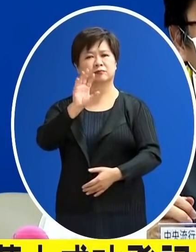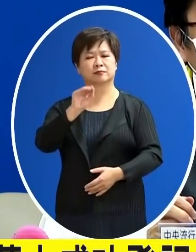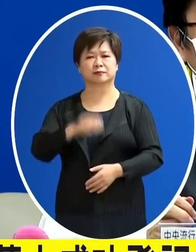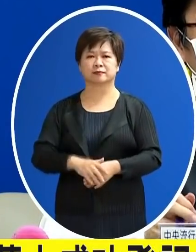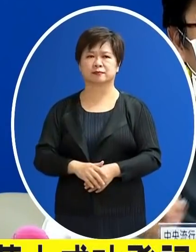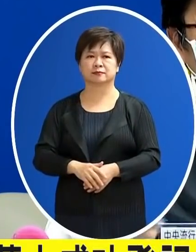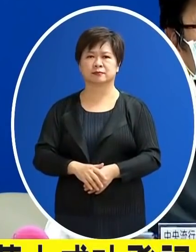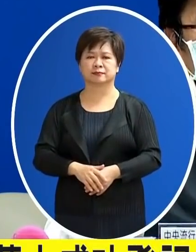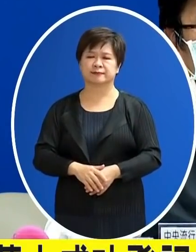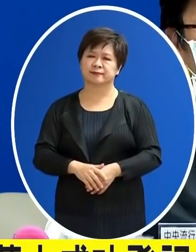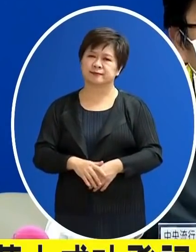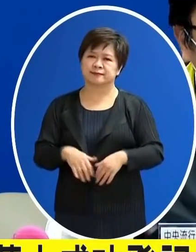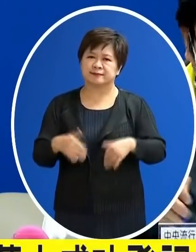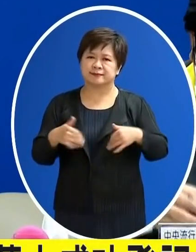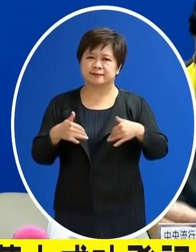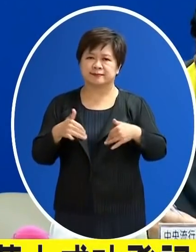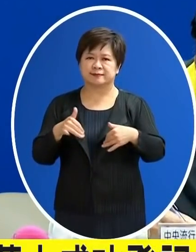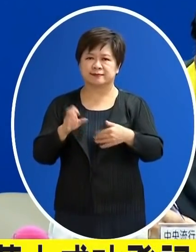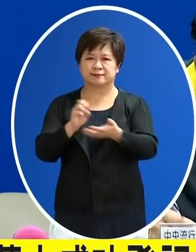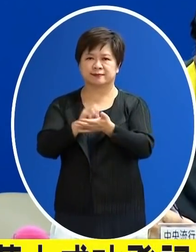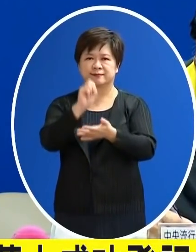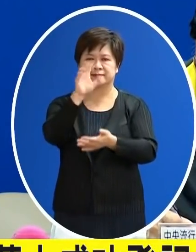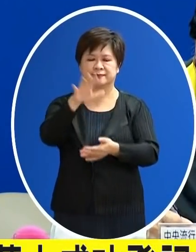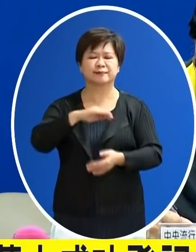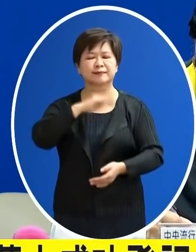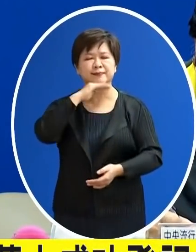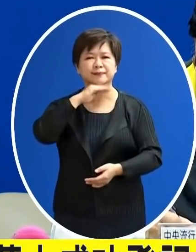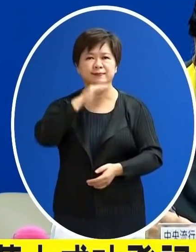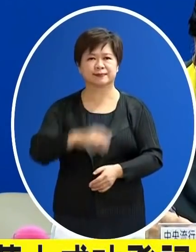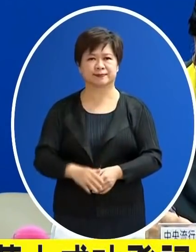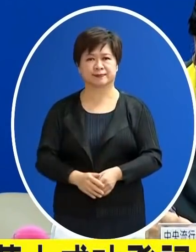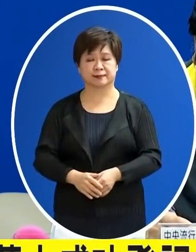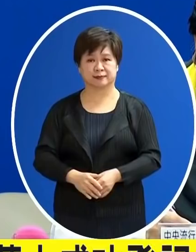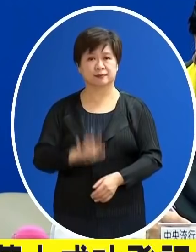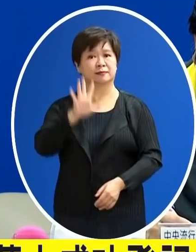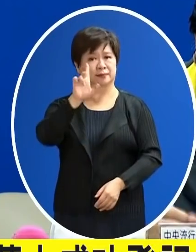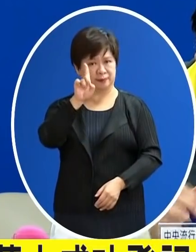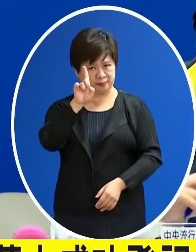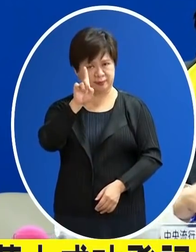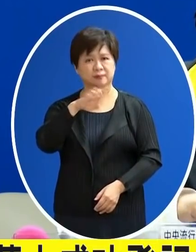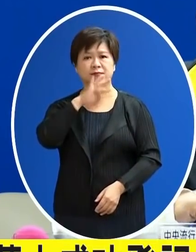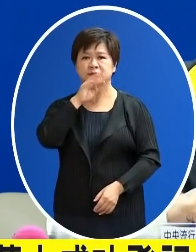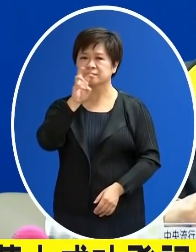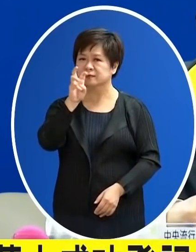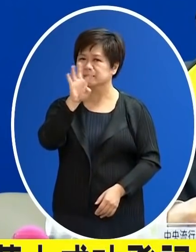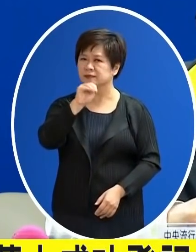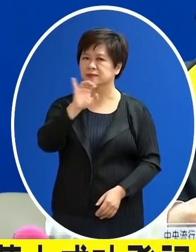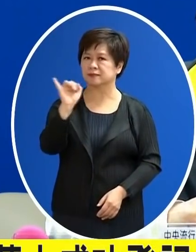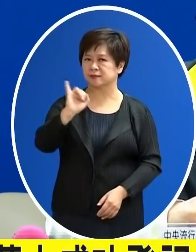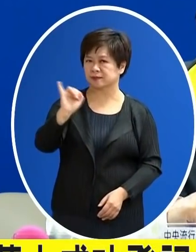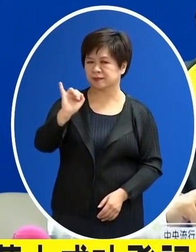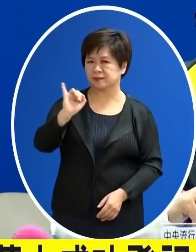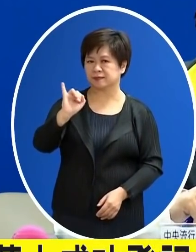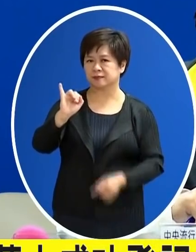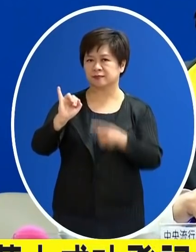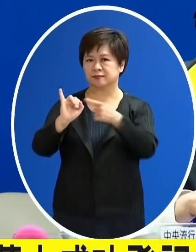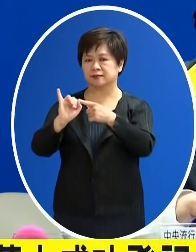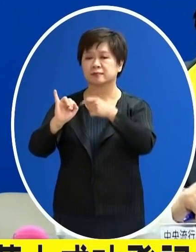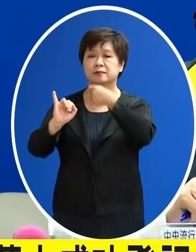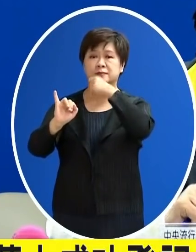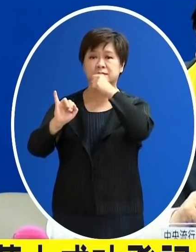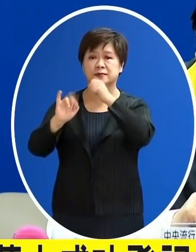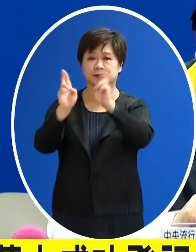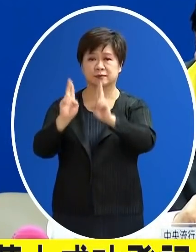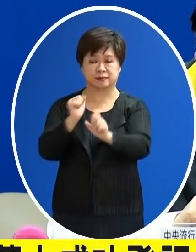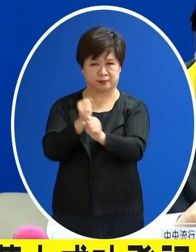边就没有任何的更进一步的一个说明啊。那是有一位30几岁的女性的台电员